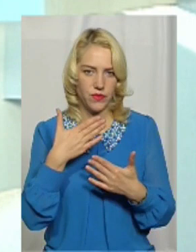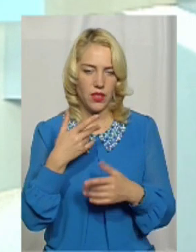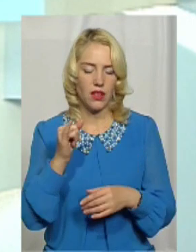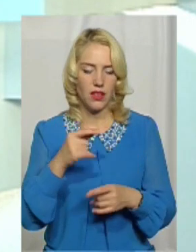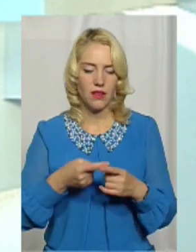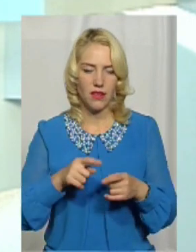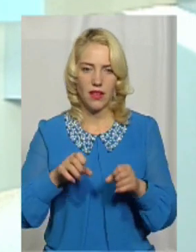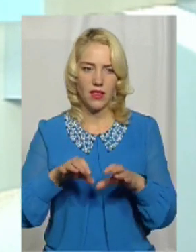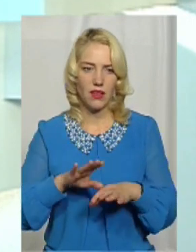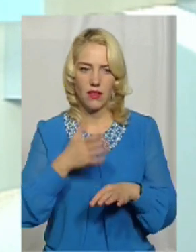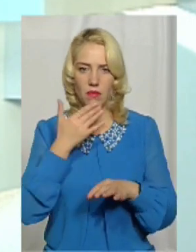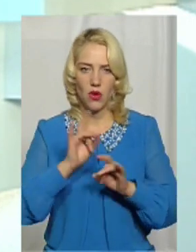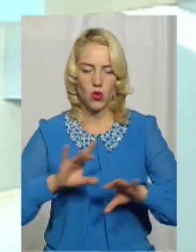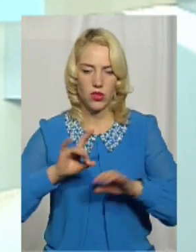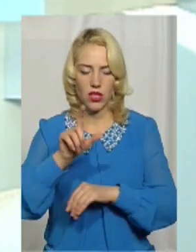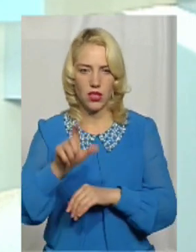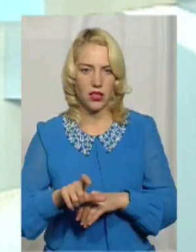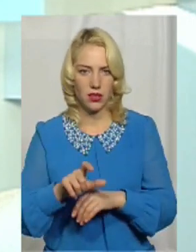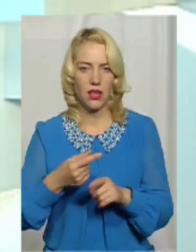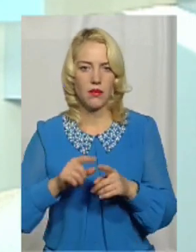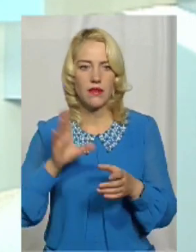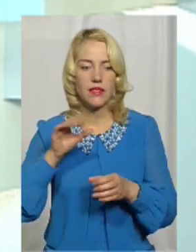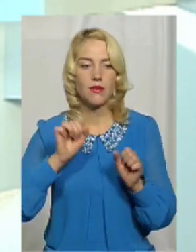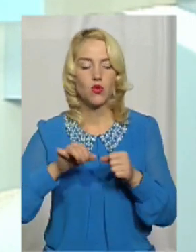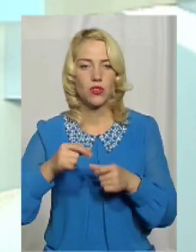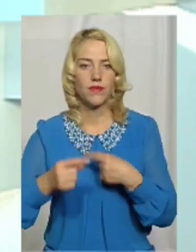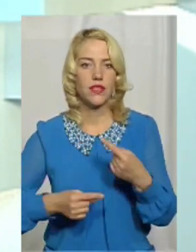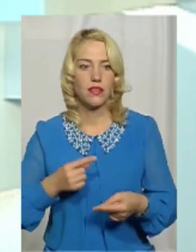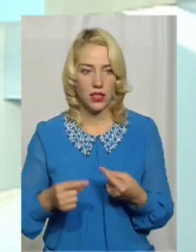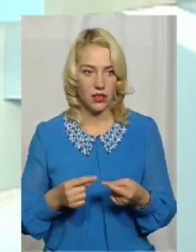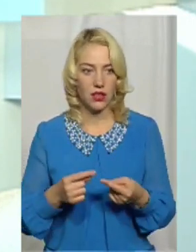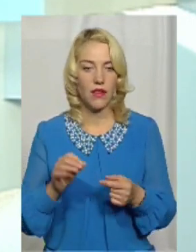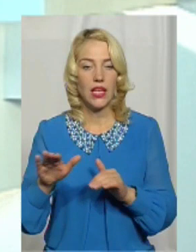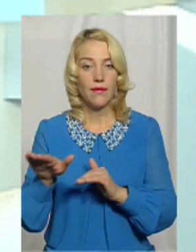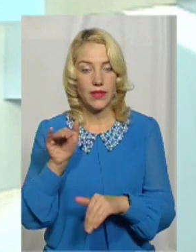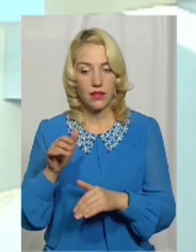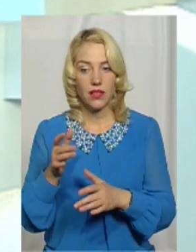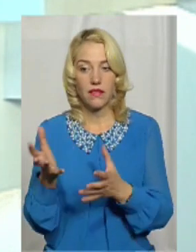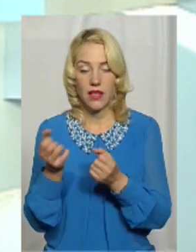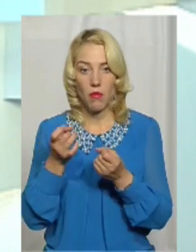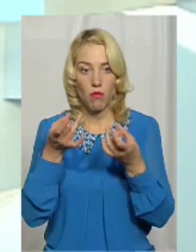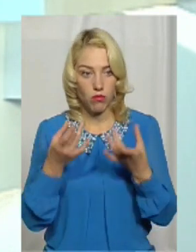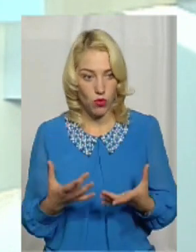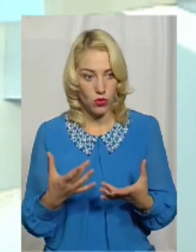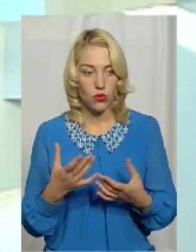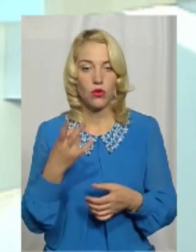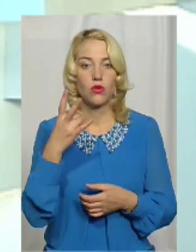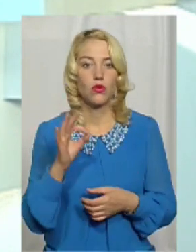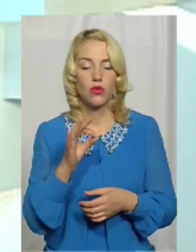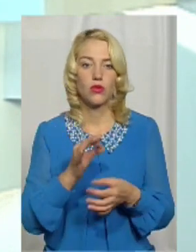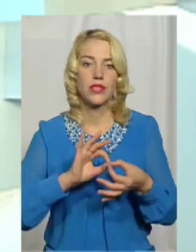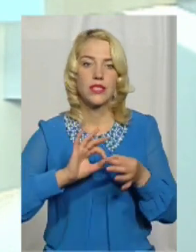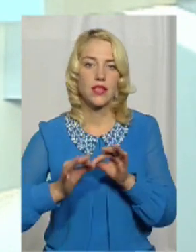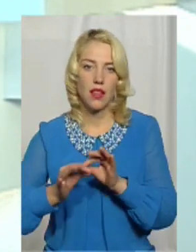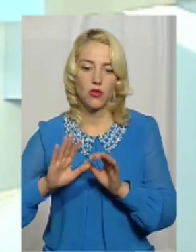питання вирішують і не роз'яснюють клієнту усіх можливих наслідків. Кредит взяти просто, зате досить